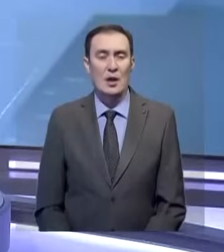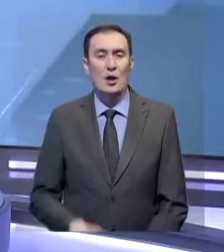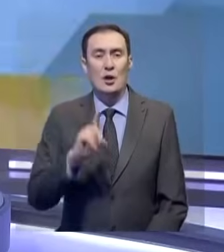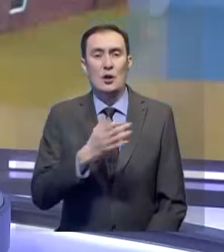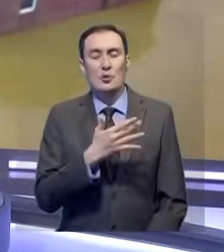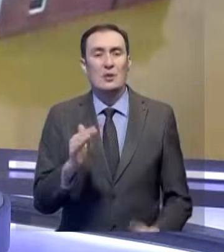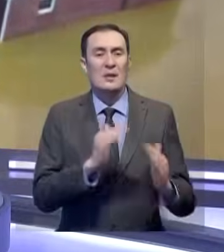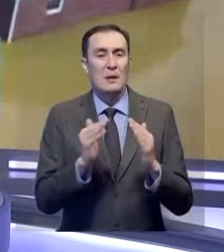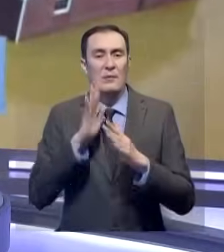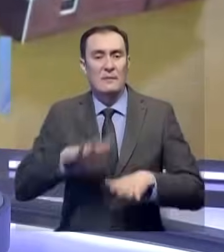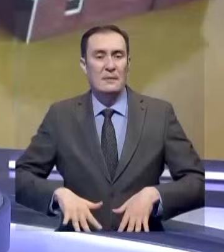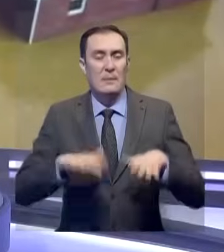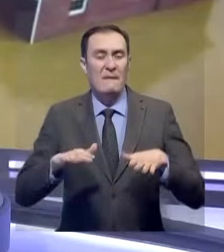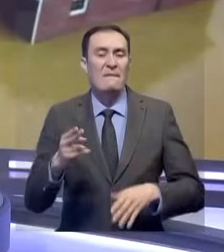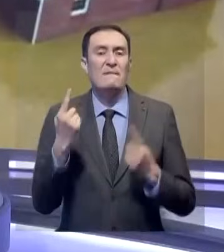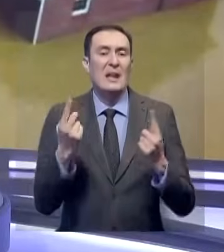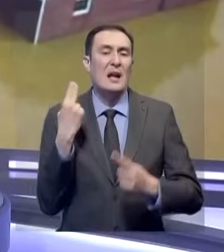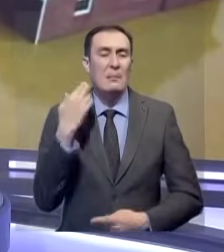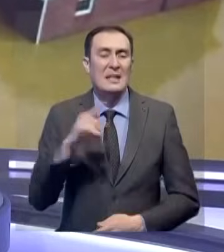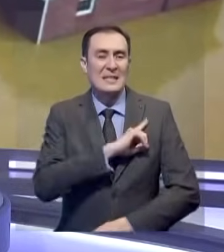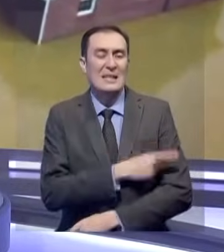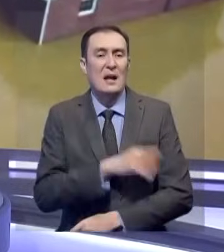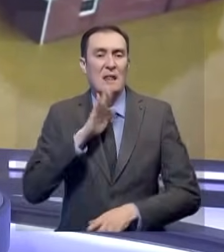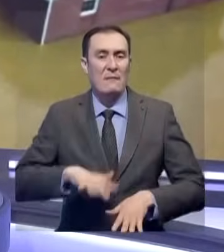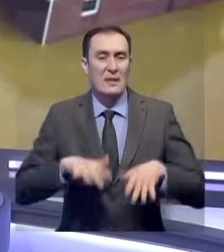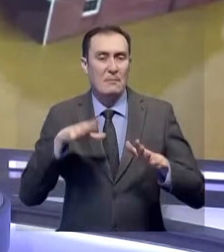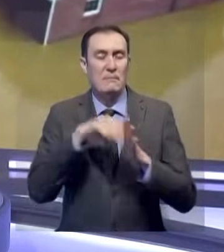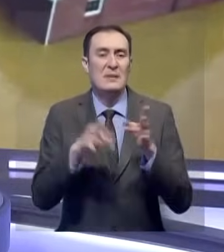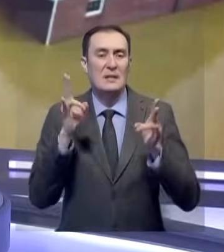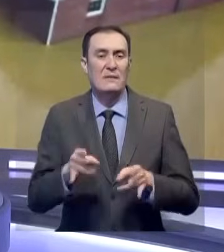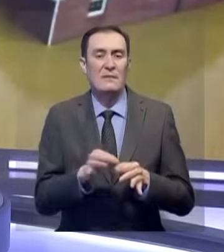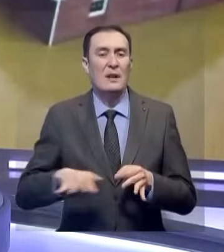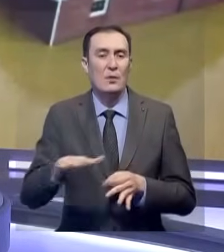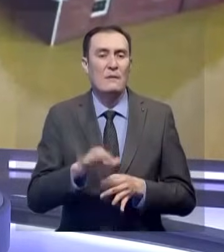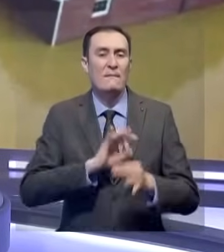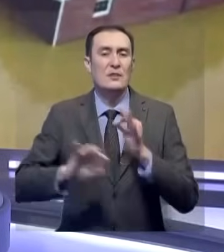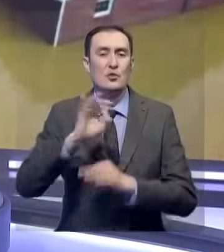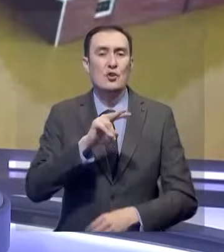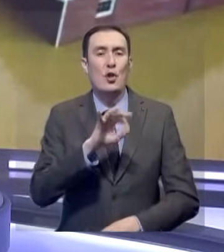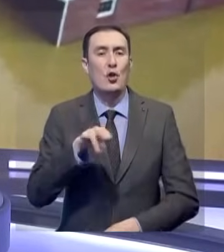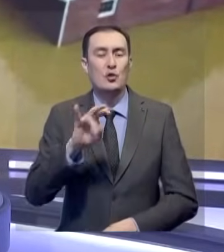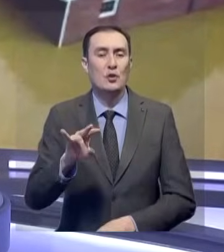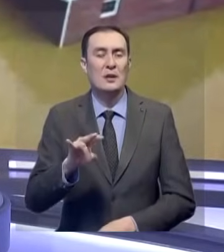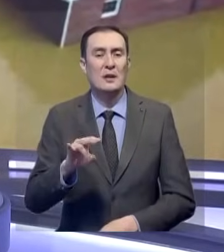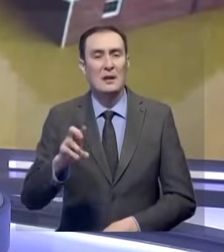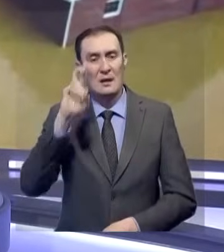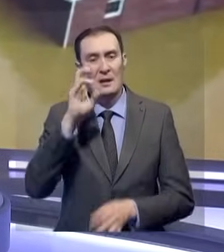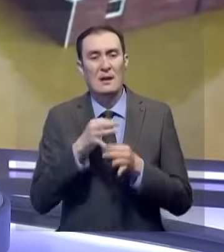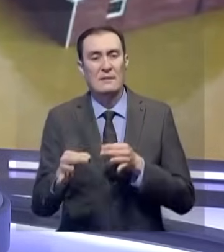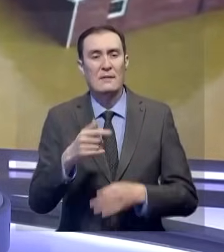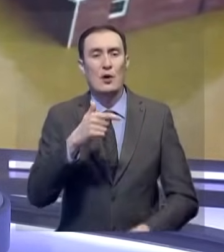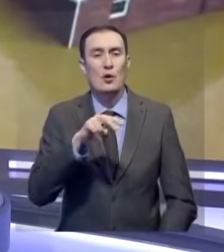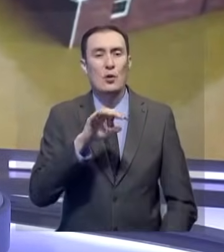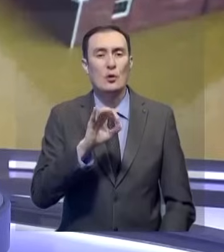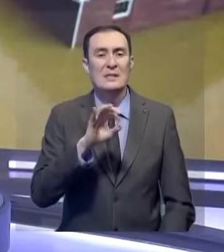Сотни домов затопило в Великобритании из-за сильных наводнений. Среди пострадавших районов – Восточный Лондон и графства Глостершир